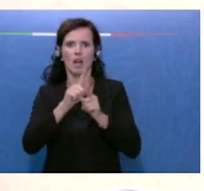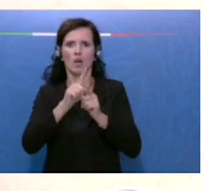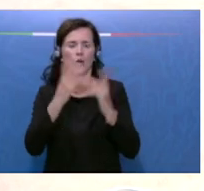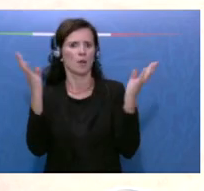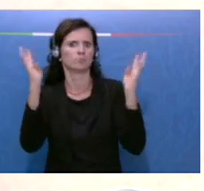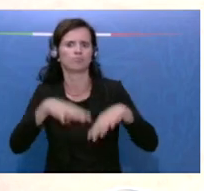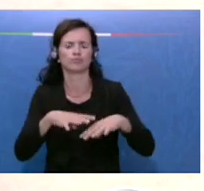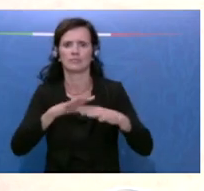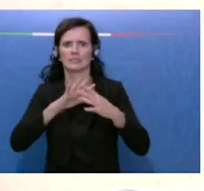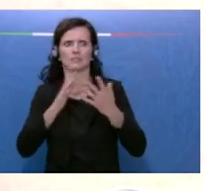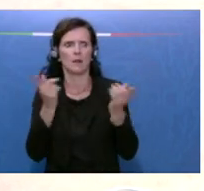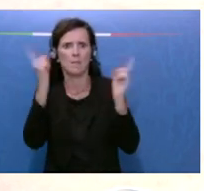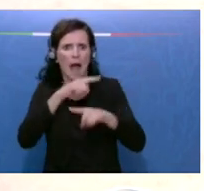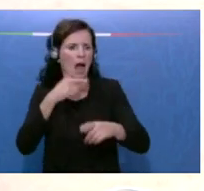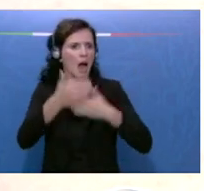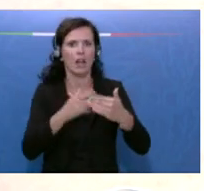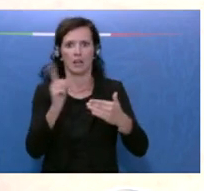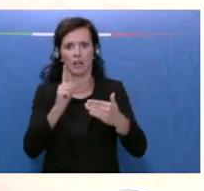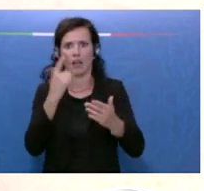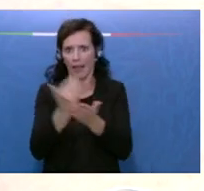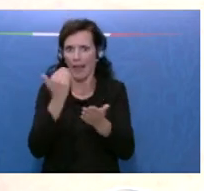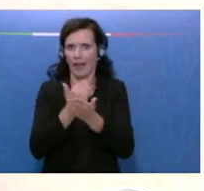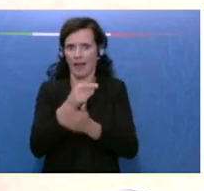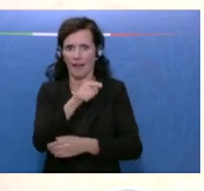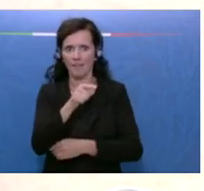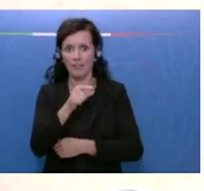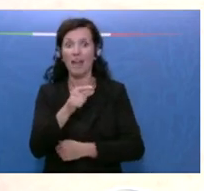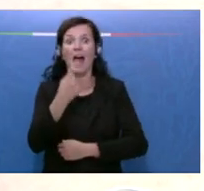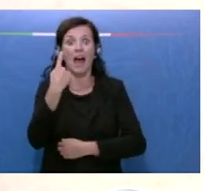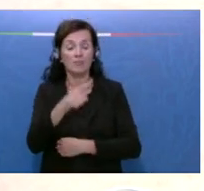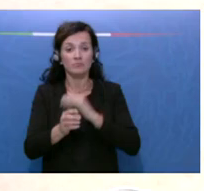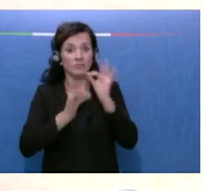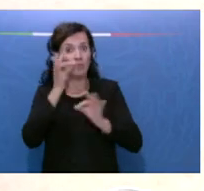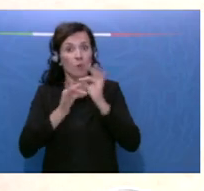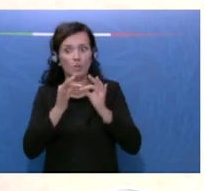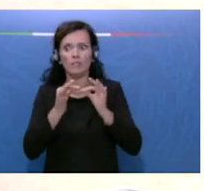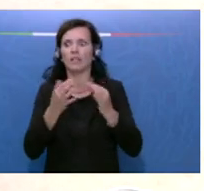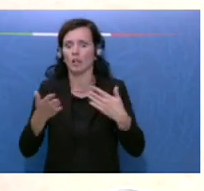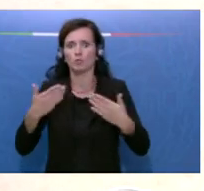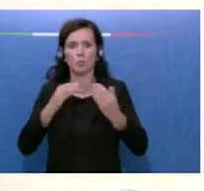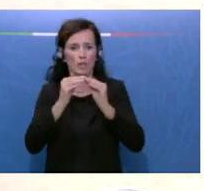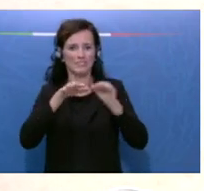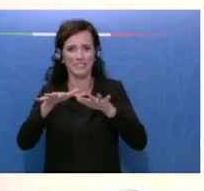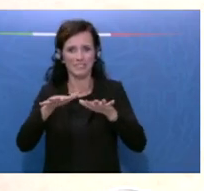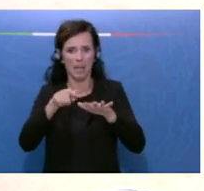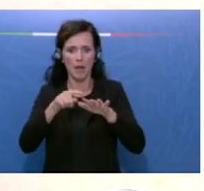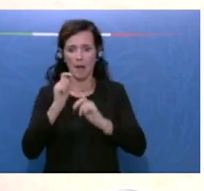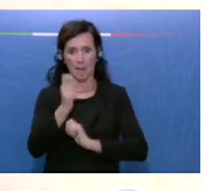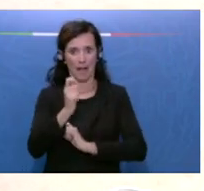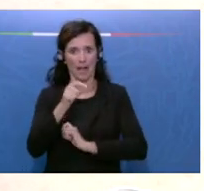significa tante cose significa significa immediatamente impedire che il sistema dei pagamenti